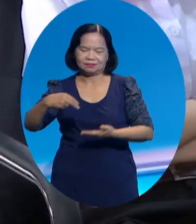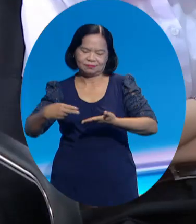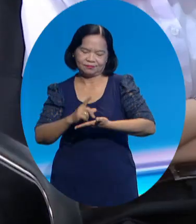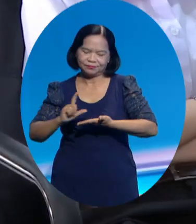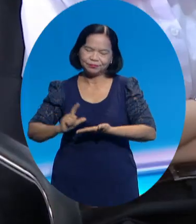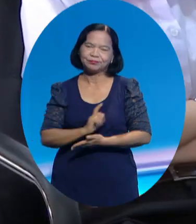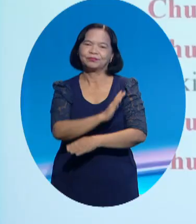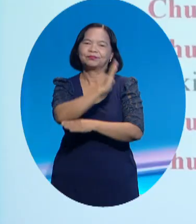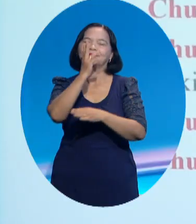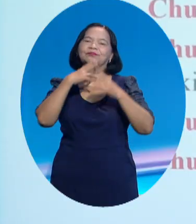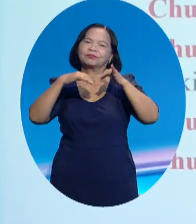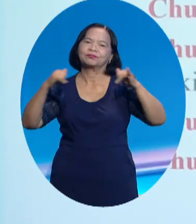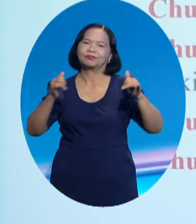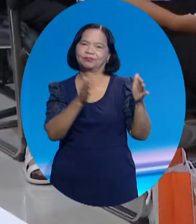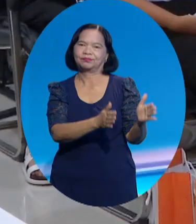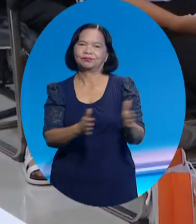triển thanh niên Việt Nam giai đoạn